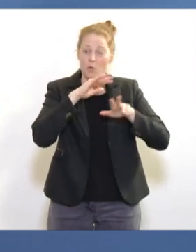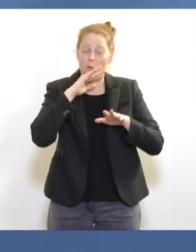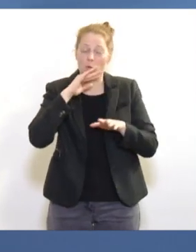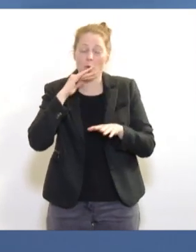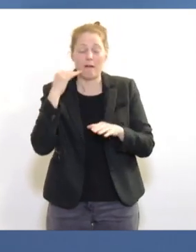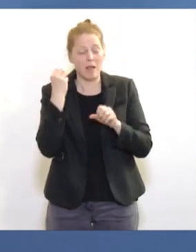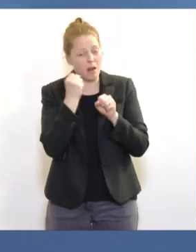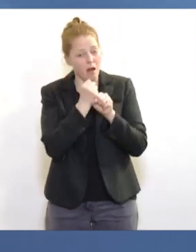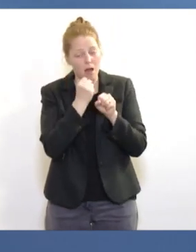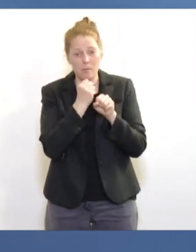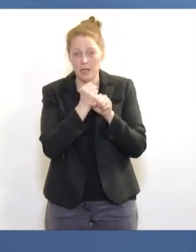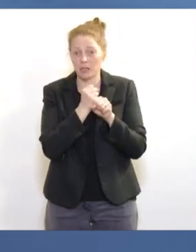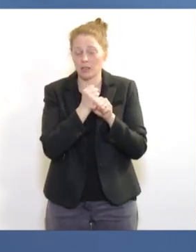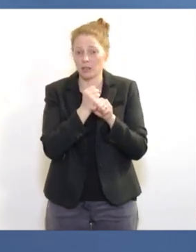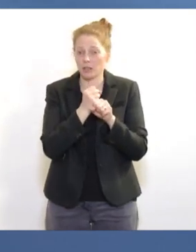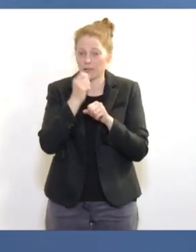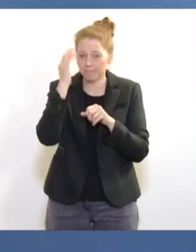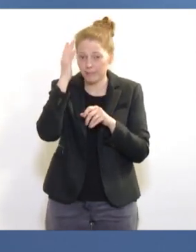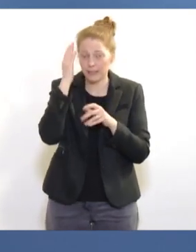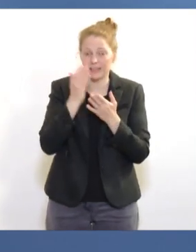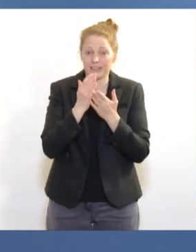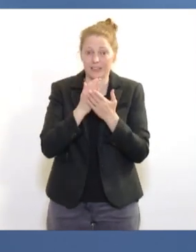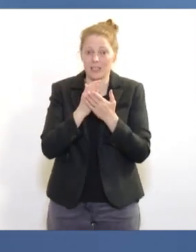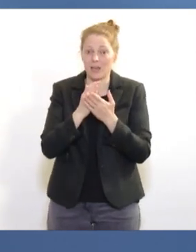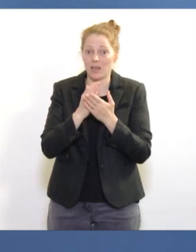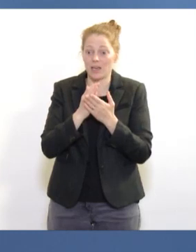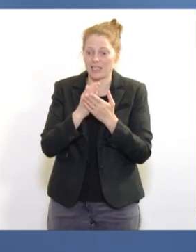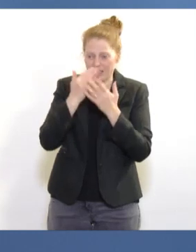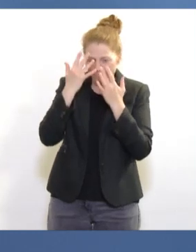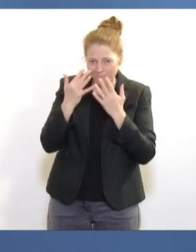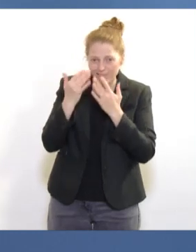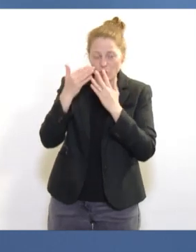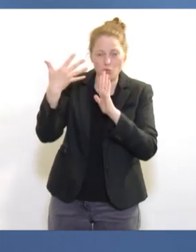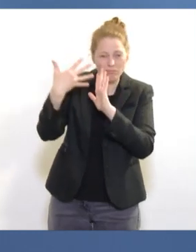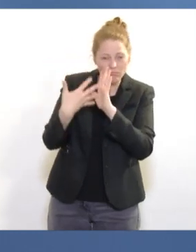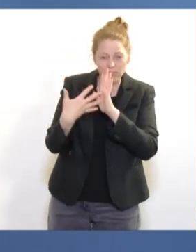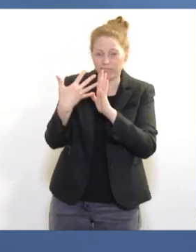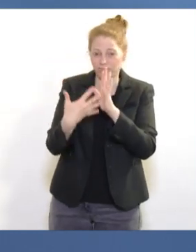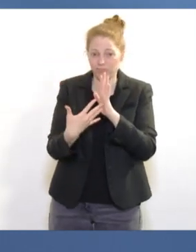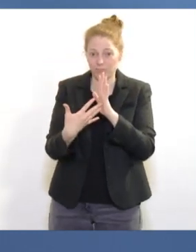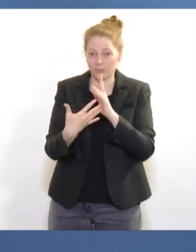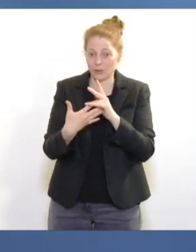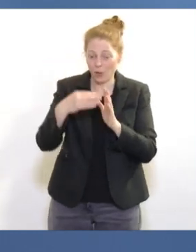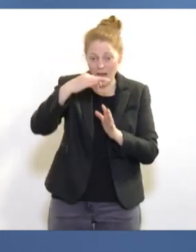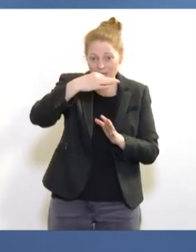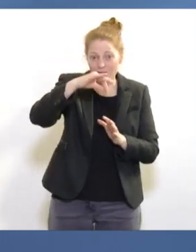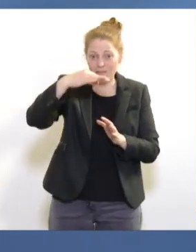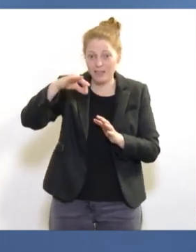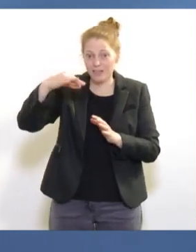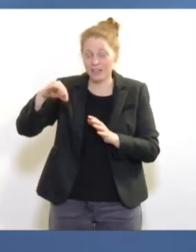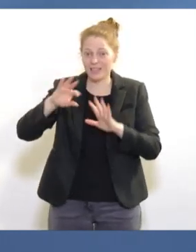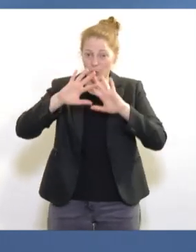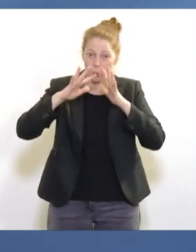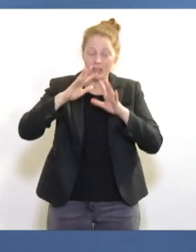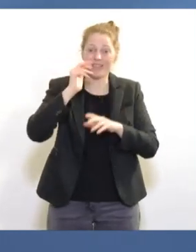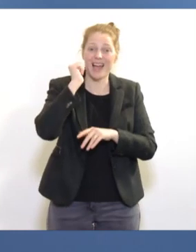durch, nämlich dann, wenn wir müssen den Dekont machen. Auch für alle einzelnen Salarien, und ich habe für rund